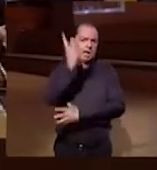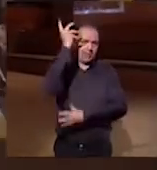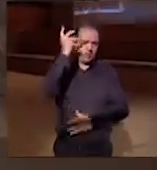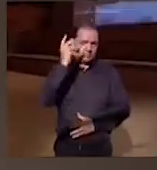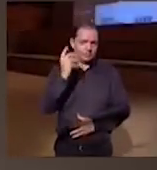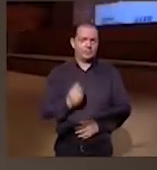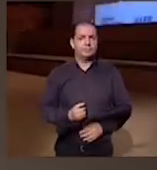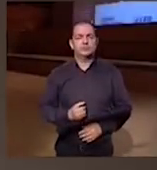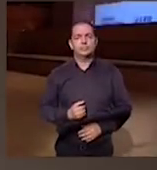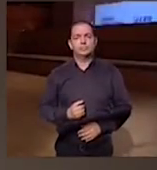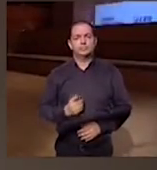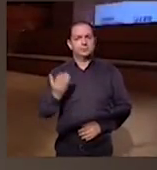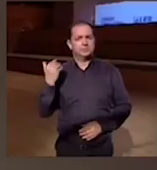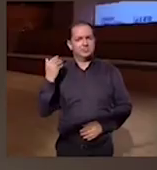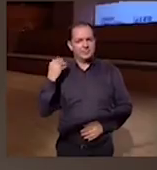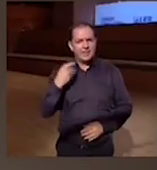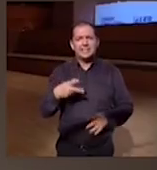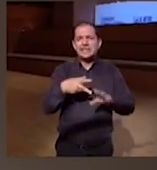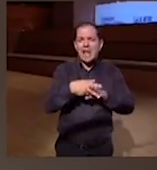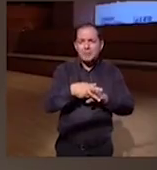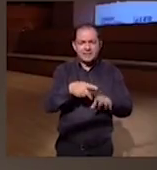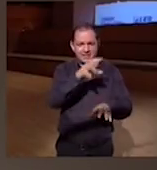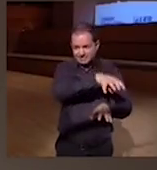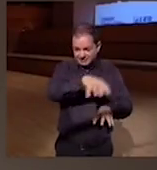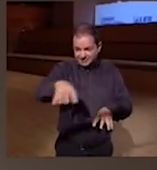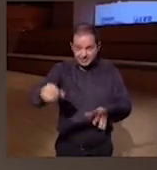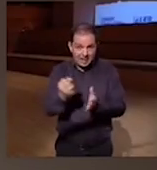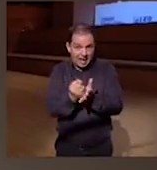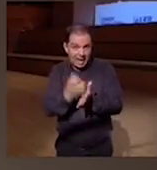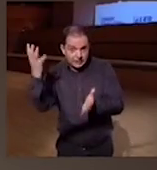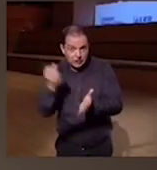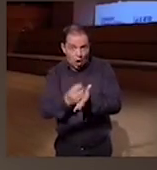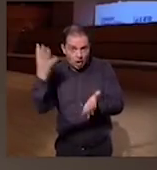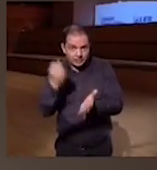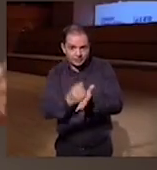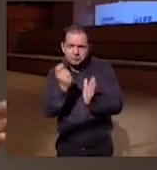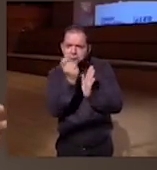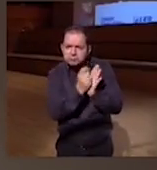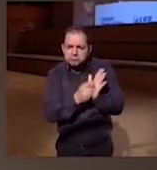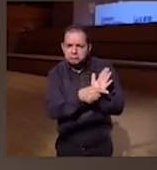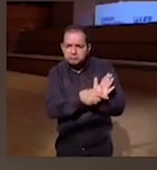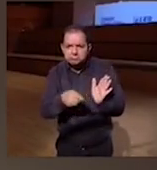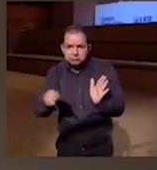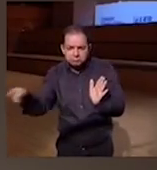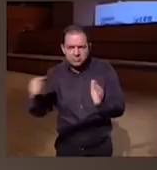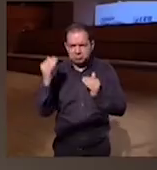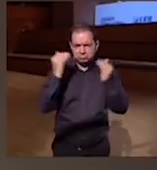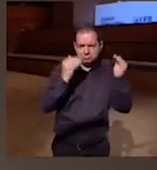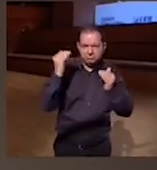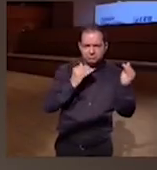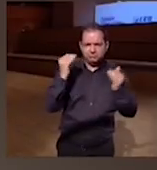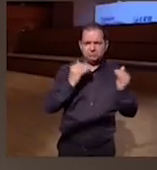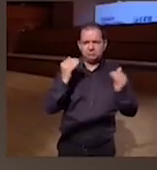των πρόσφατων stress tests διέψευσε όλες τις επικίνδυνες φημολογίες που